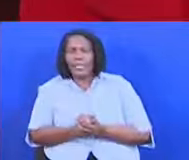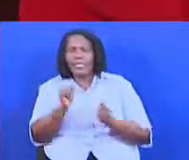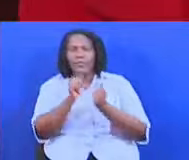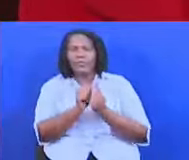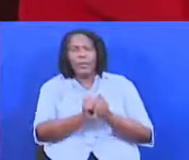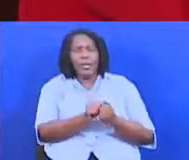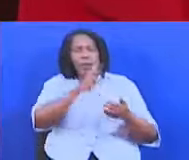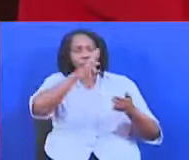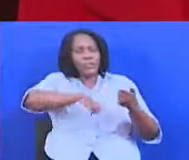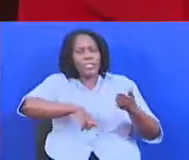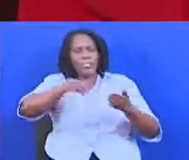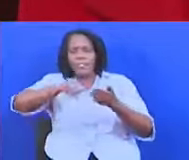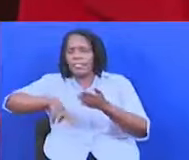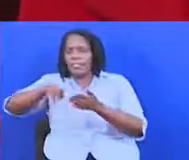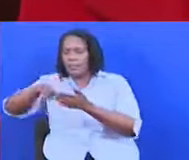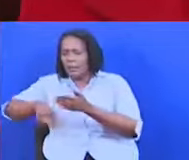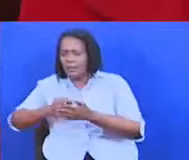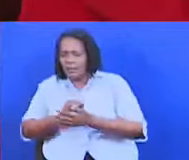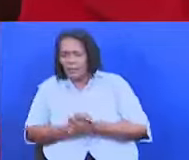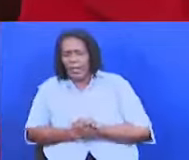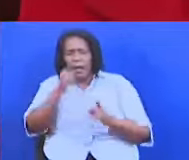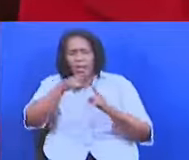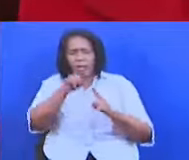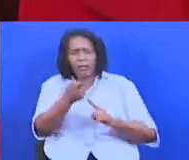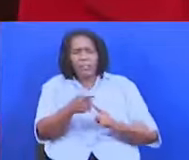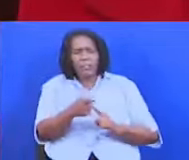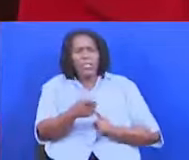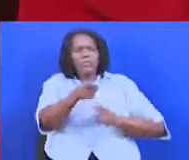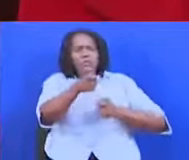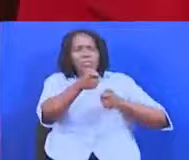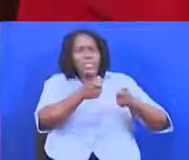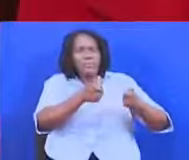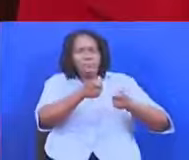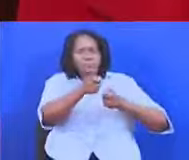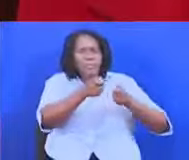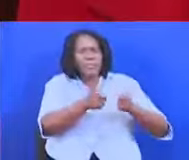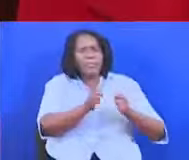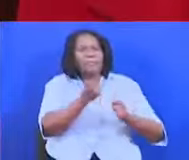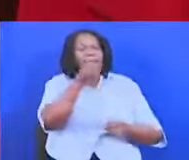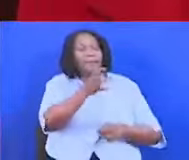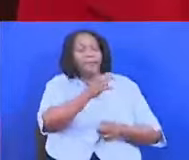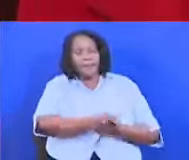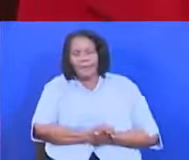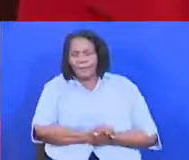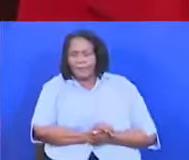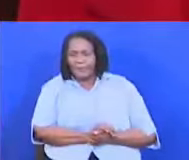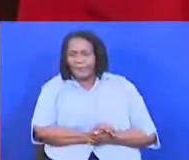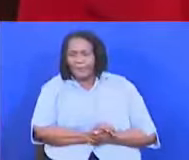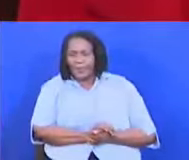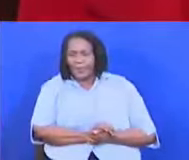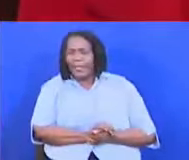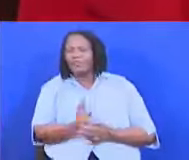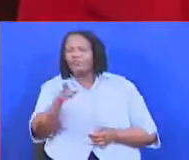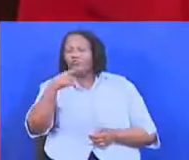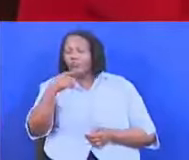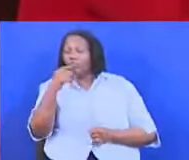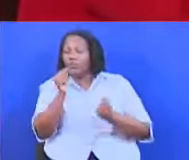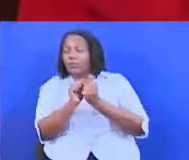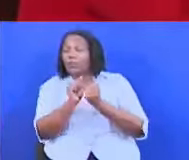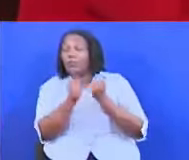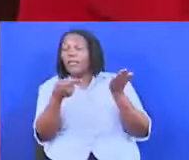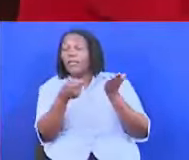kuweza kuangalia matapeli ambao wamekuwa wakizungusha sana watu. Na tulisema katika swala zima la